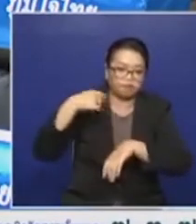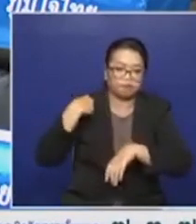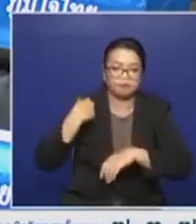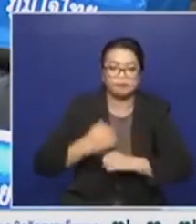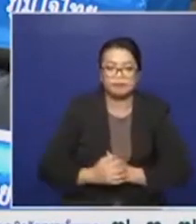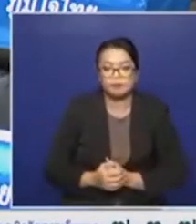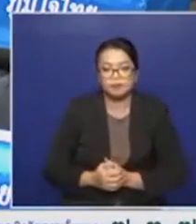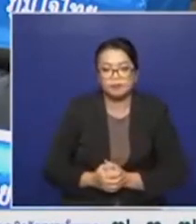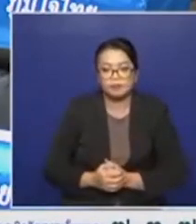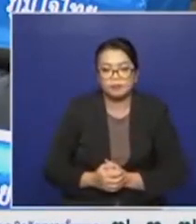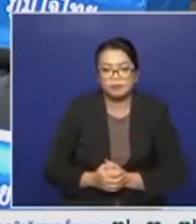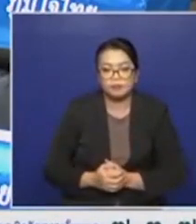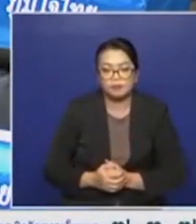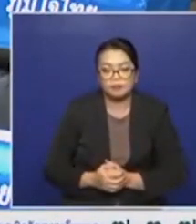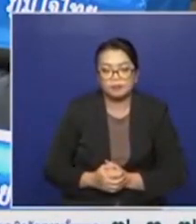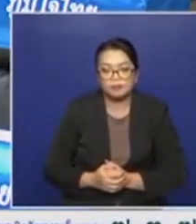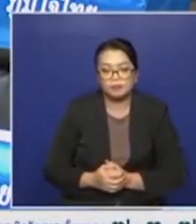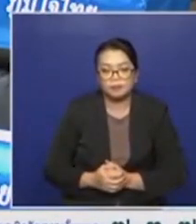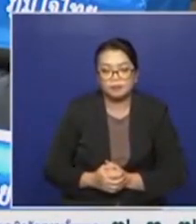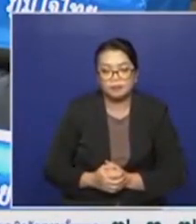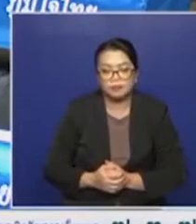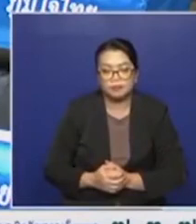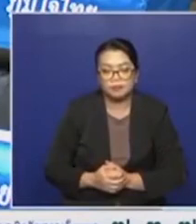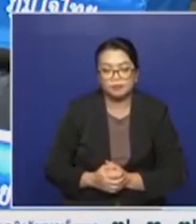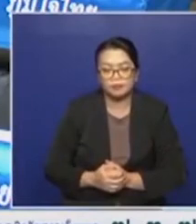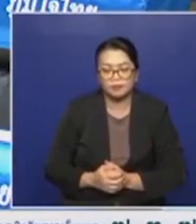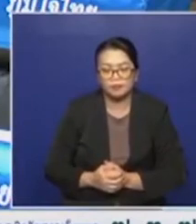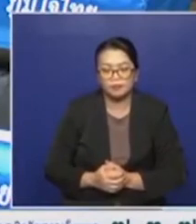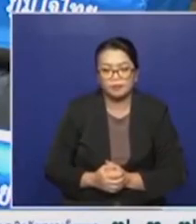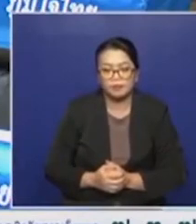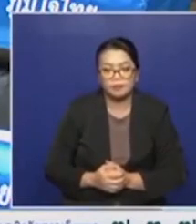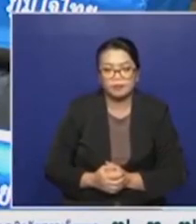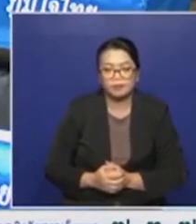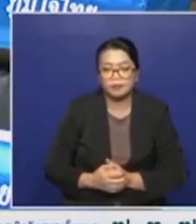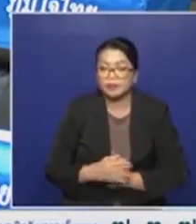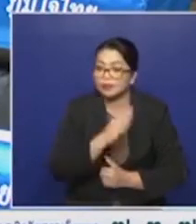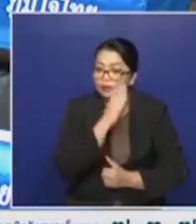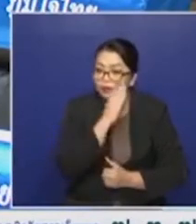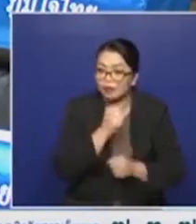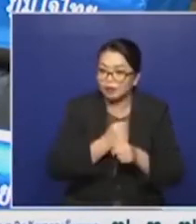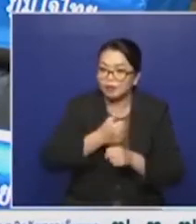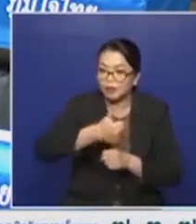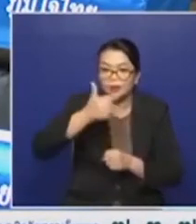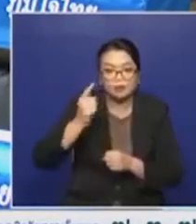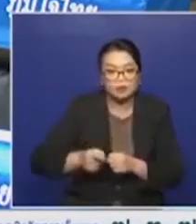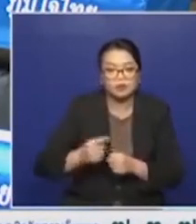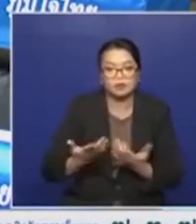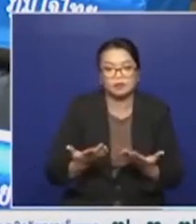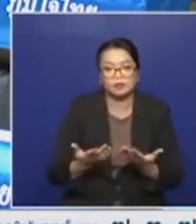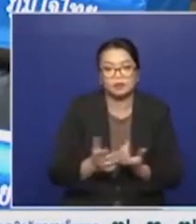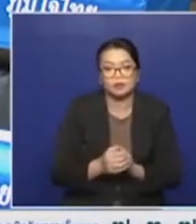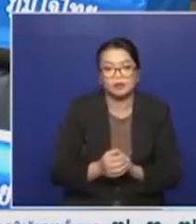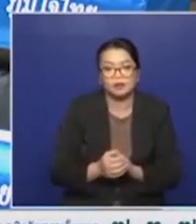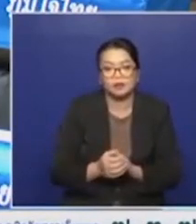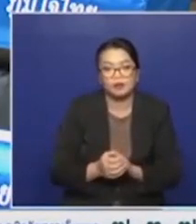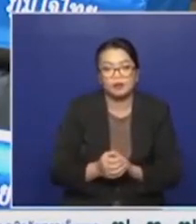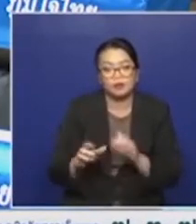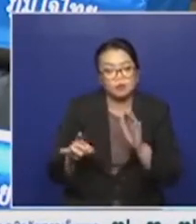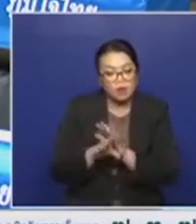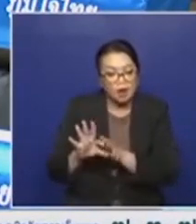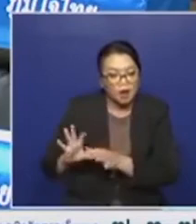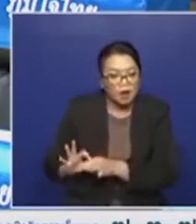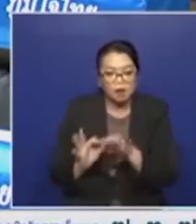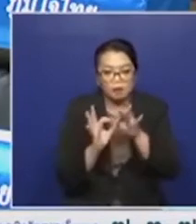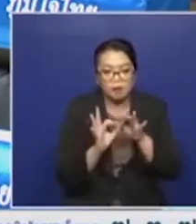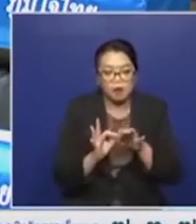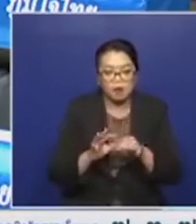ใหม่ในระบอบประชาธิปไตยหากมันเกิดขึ้นได้จริงแล้วมันสุดท้ายนำไป